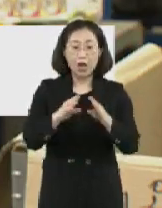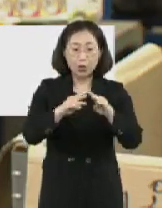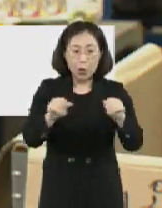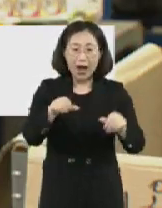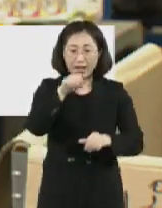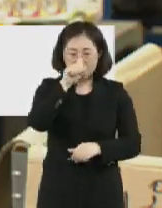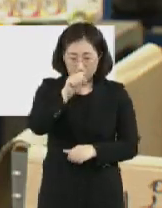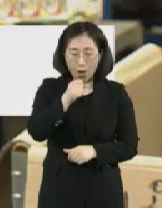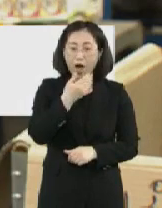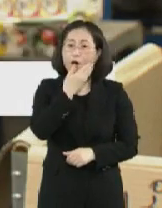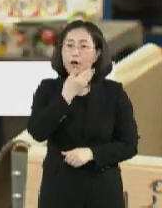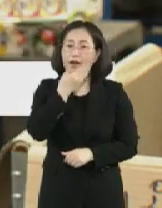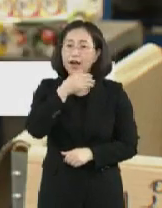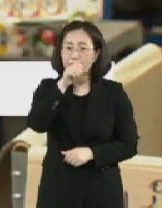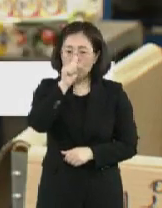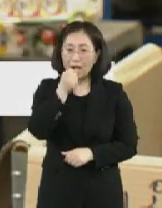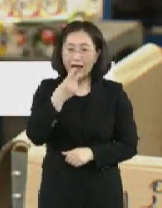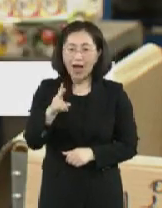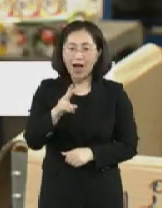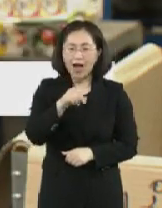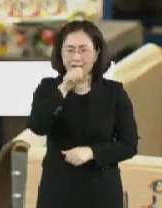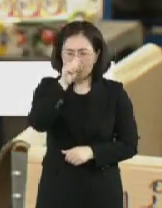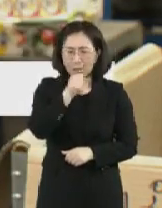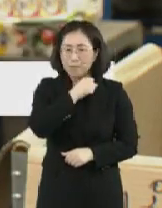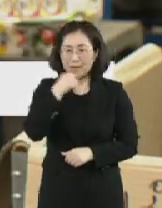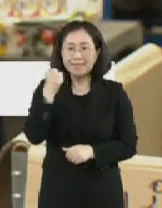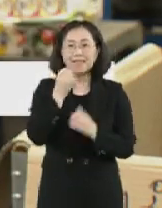토양이 좋아야 좋은 수박이 나올 수가